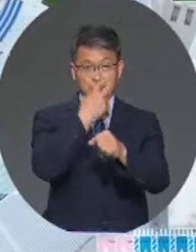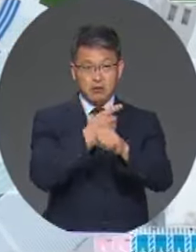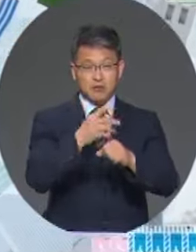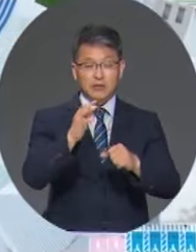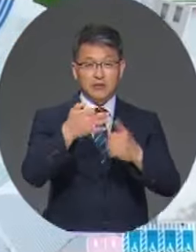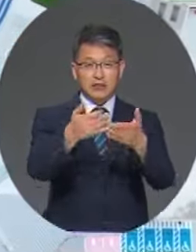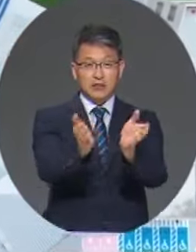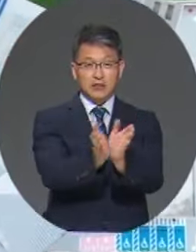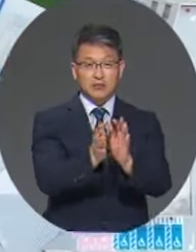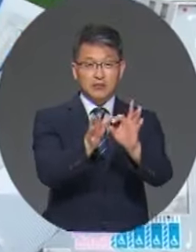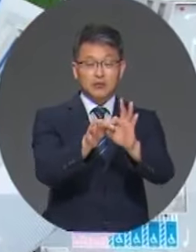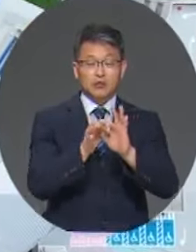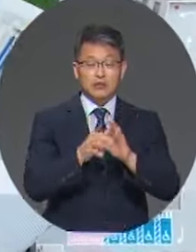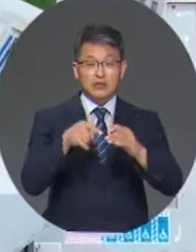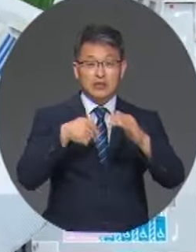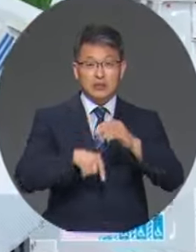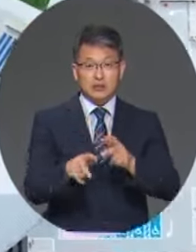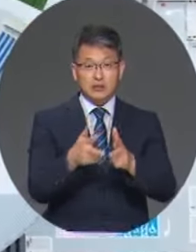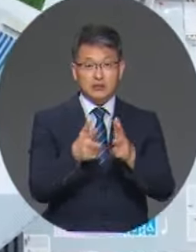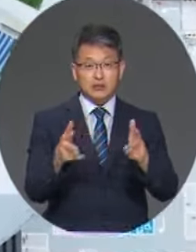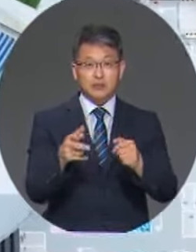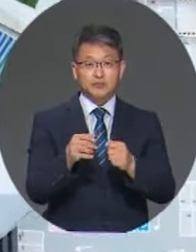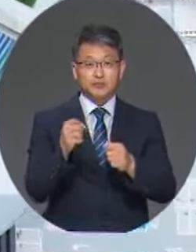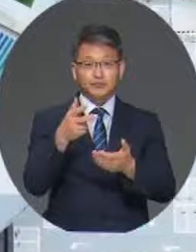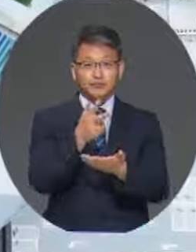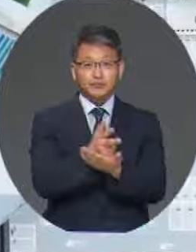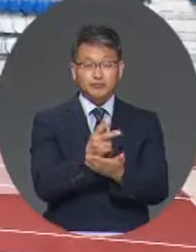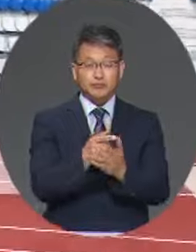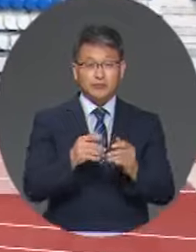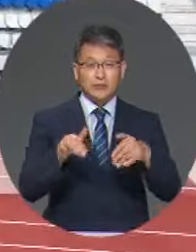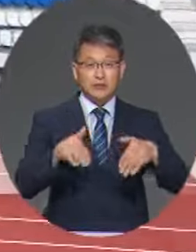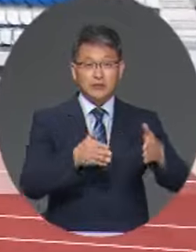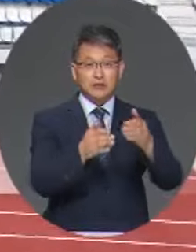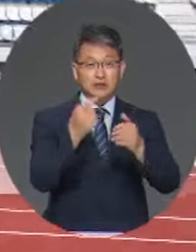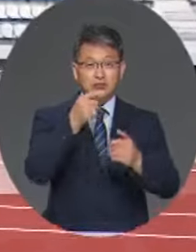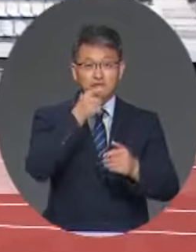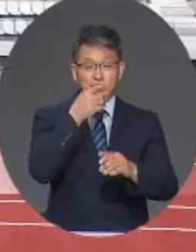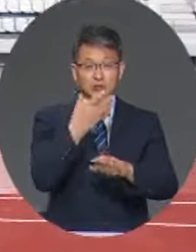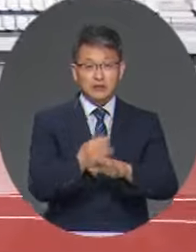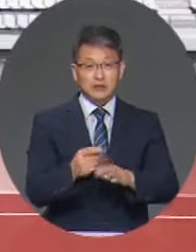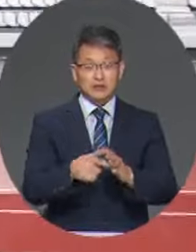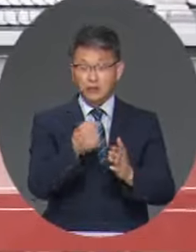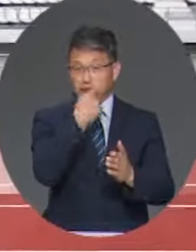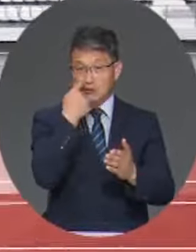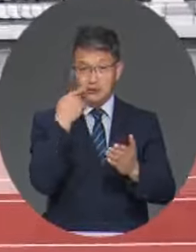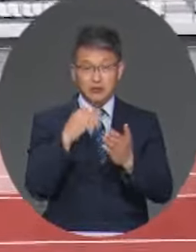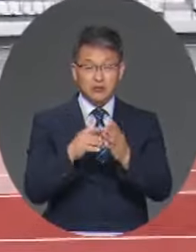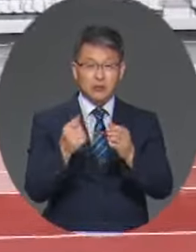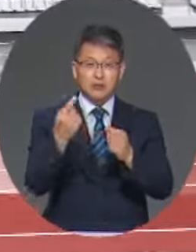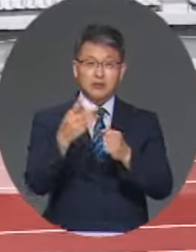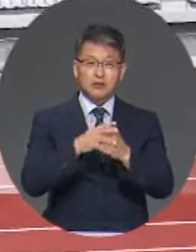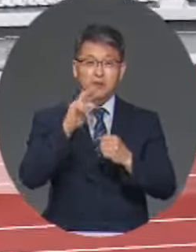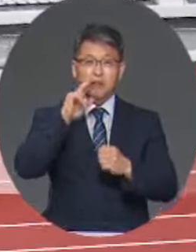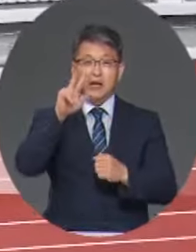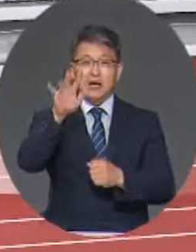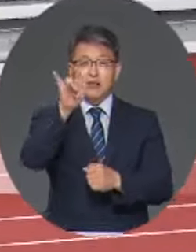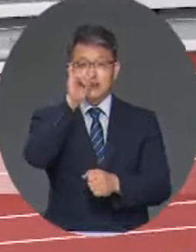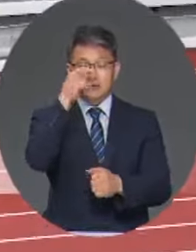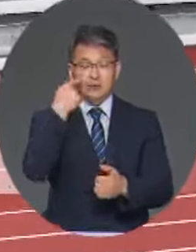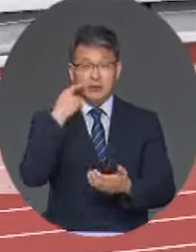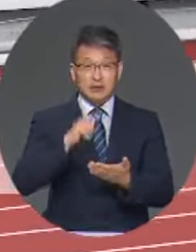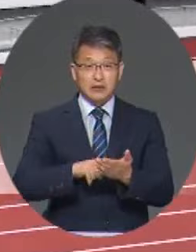태스크포스 팀을 통해 지하 주차장과 복도 등에서 누수를 확인했고 일부 시설에선 균열을